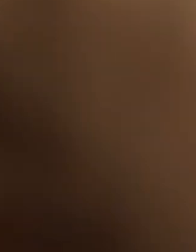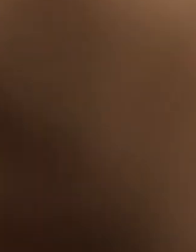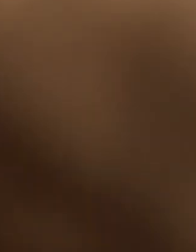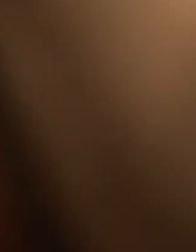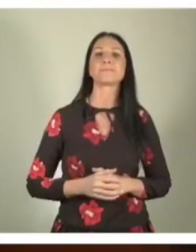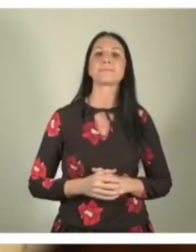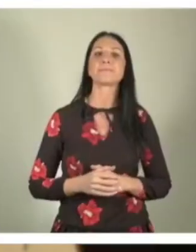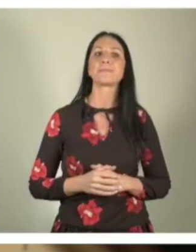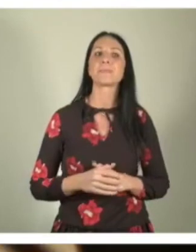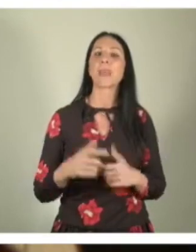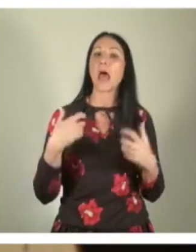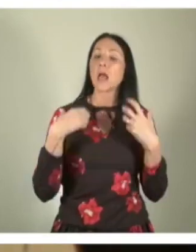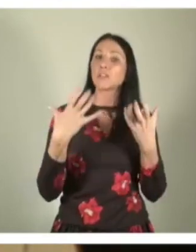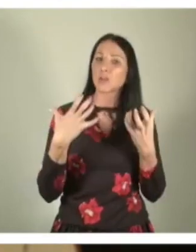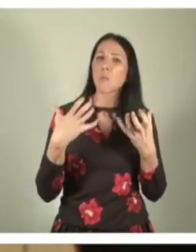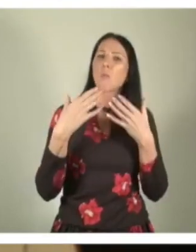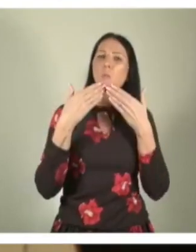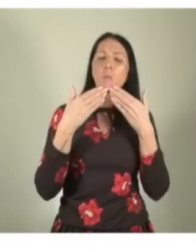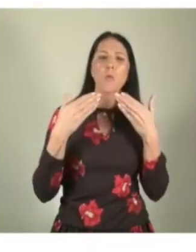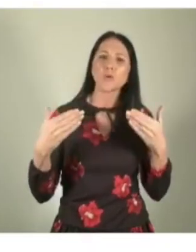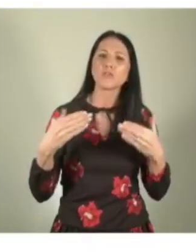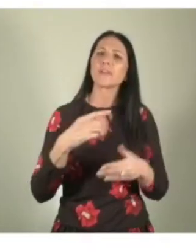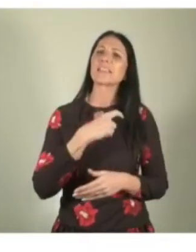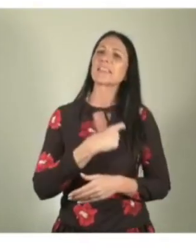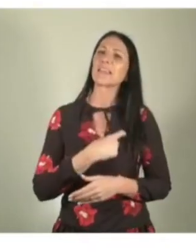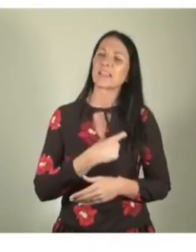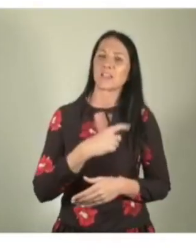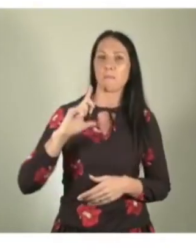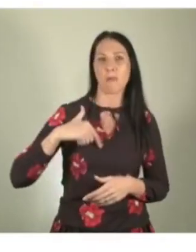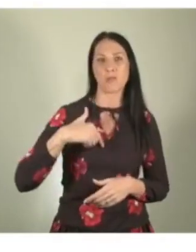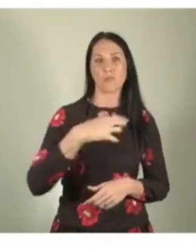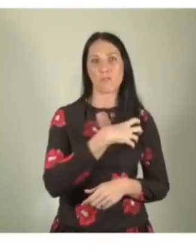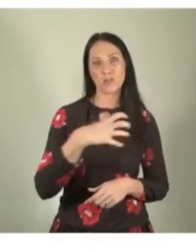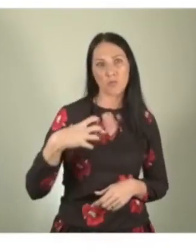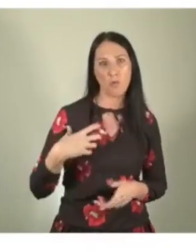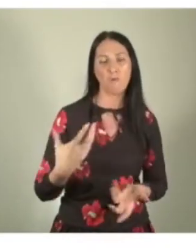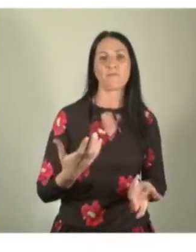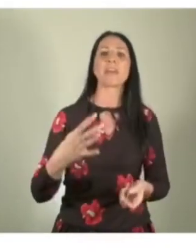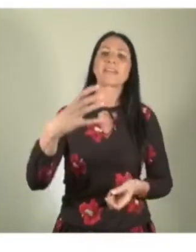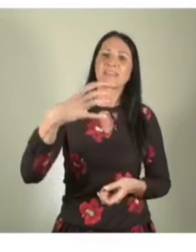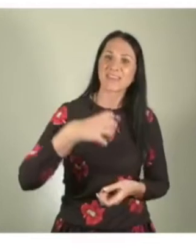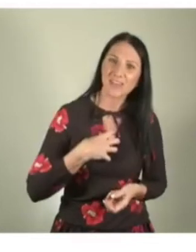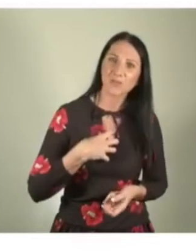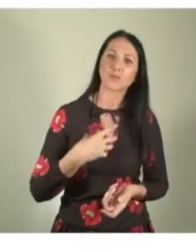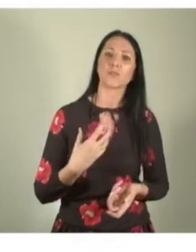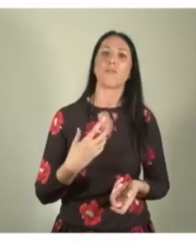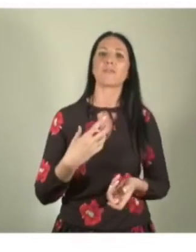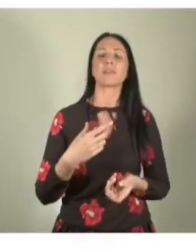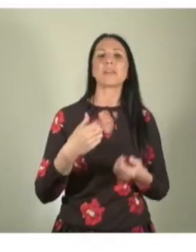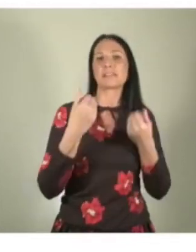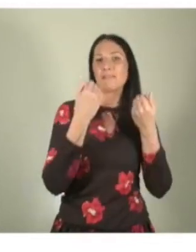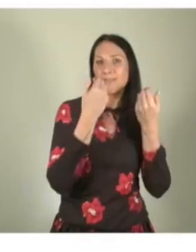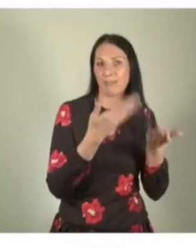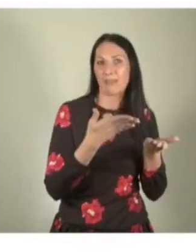Chciałem bardzo serdecznie podziękować panu marszałkowi, panu dyrektorowi za powierzenie